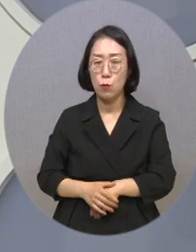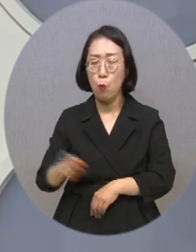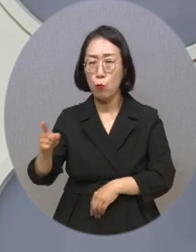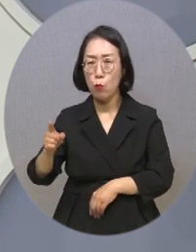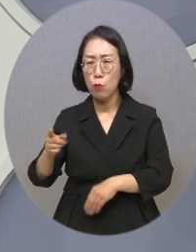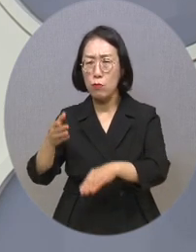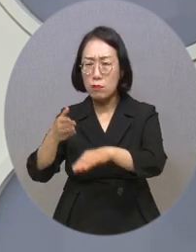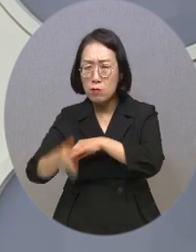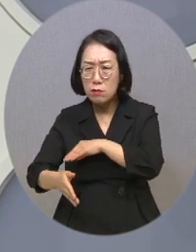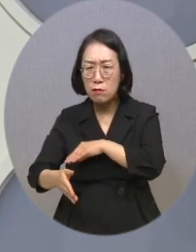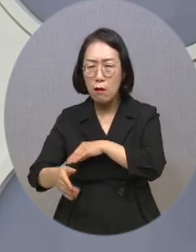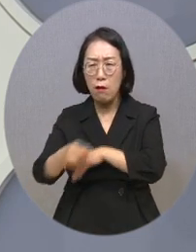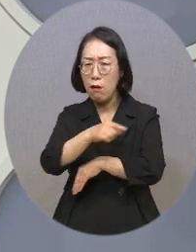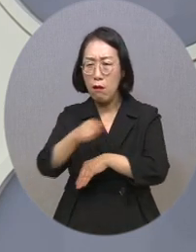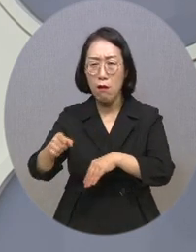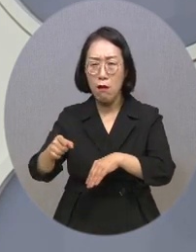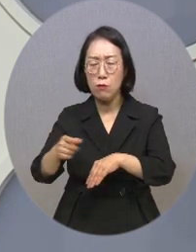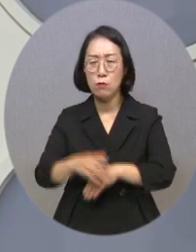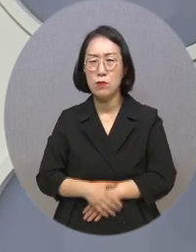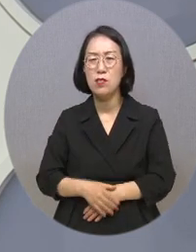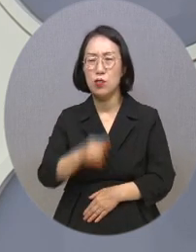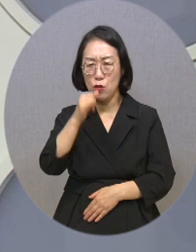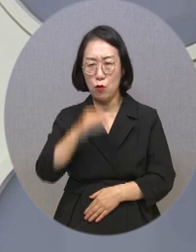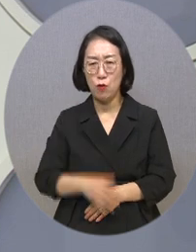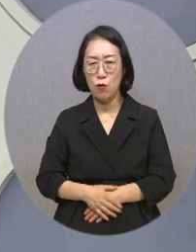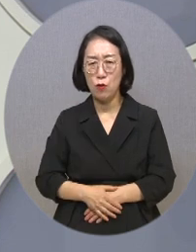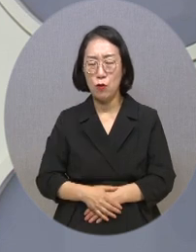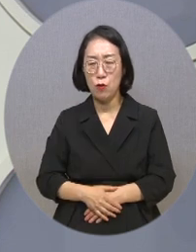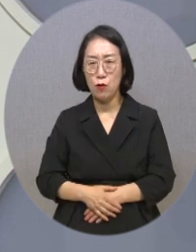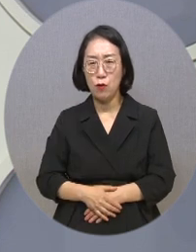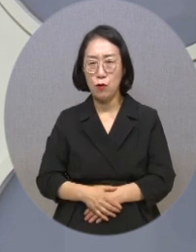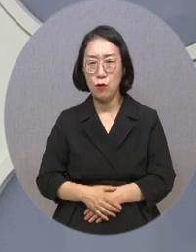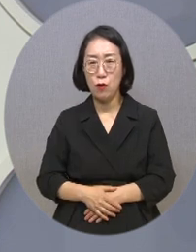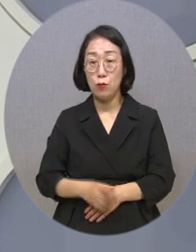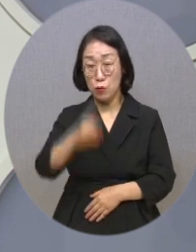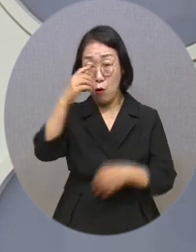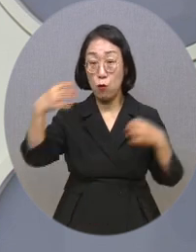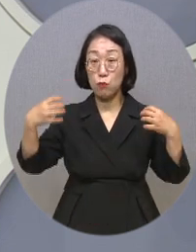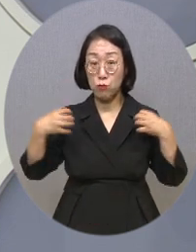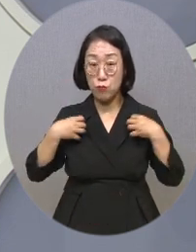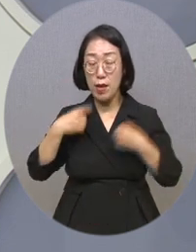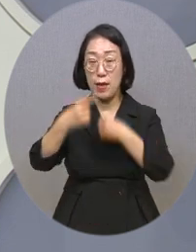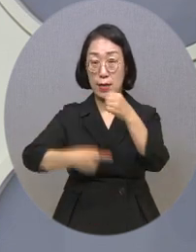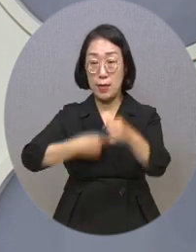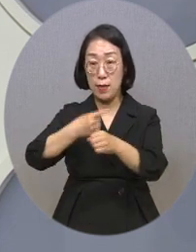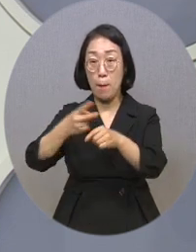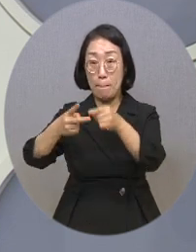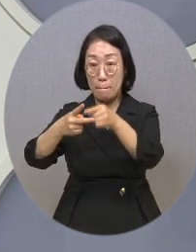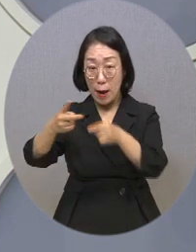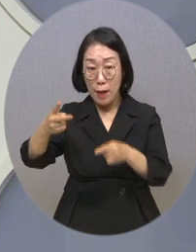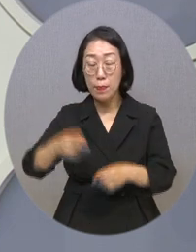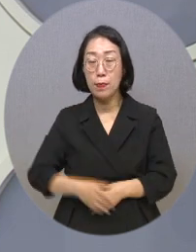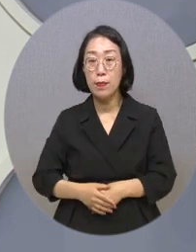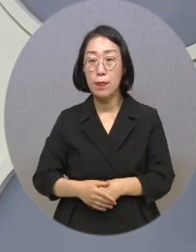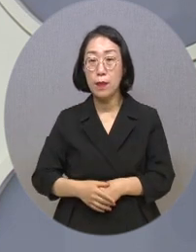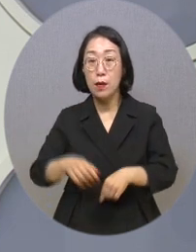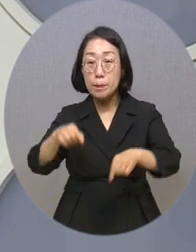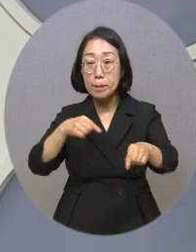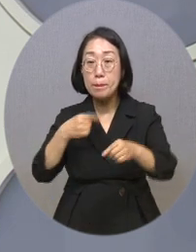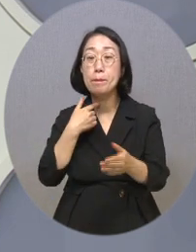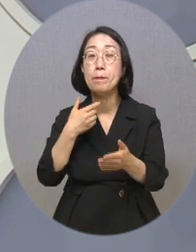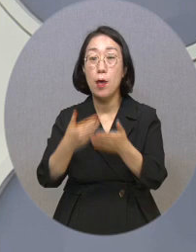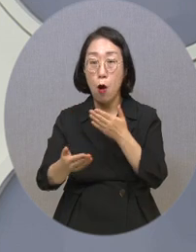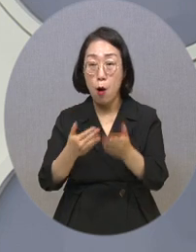된 덕에 또 행정부에 1년 반 정도 사무관으로 있게 됐습니다. 그래서 행정 경험도 있으니까